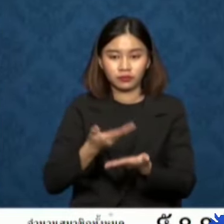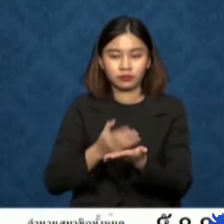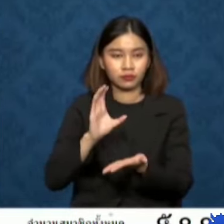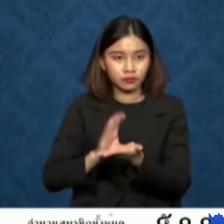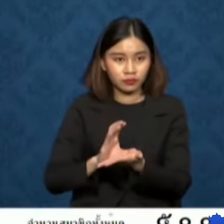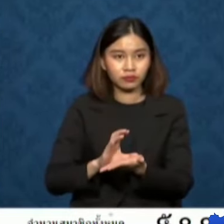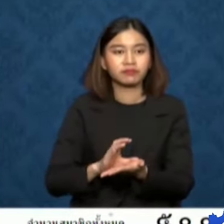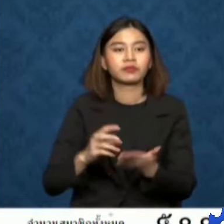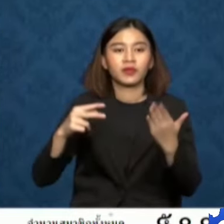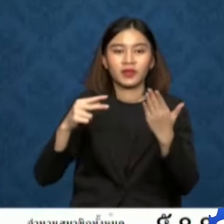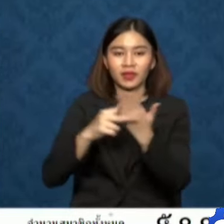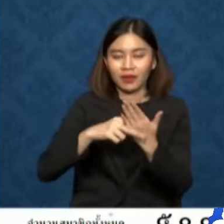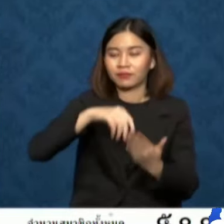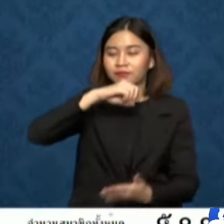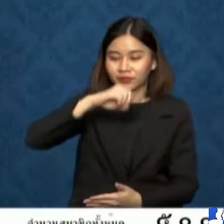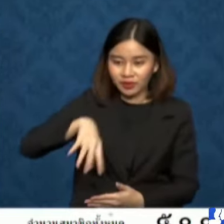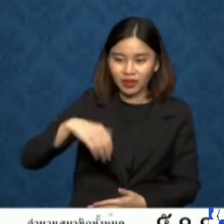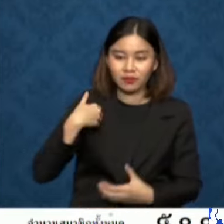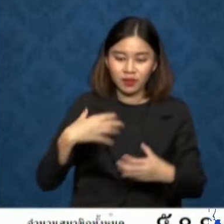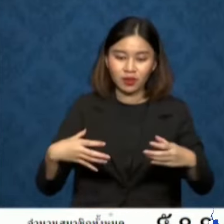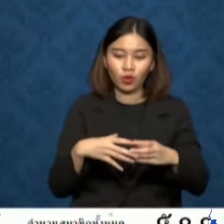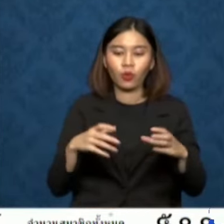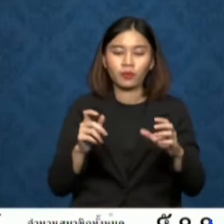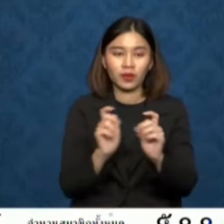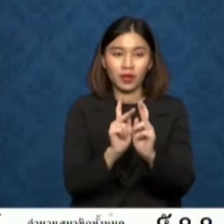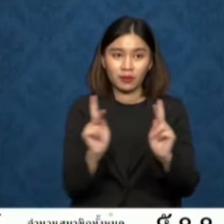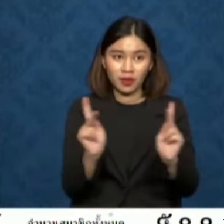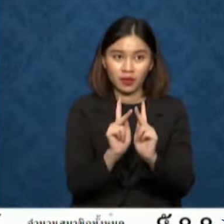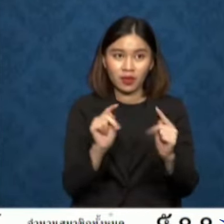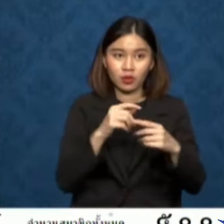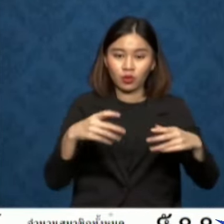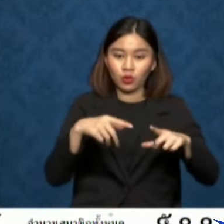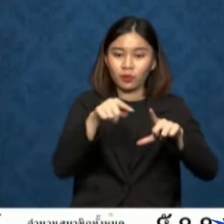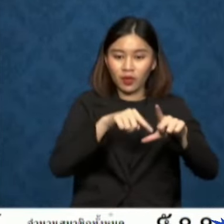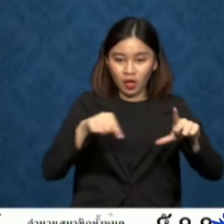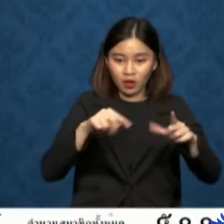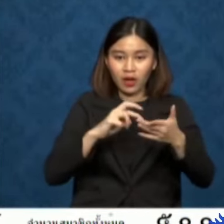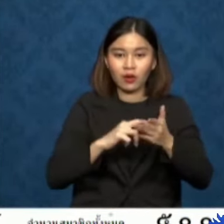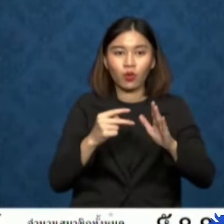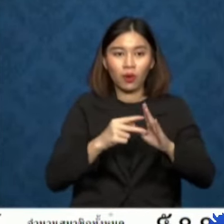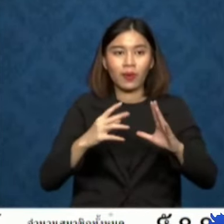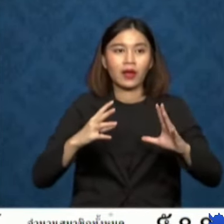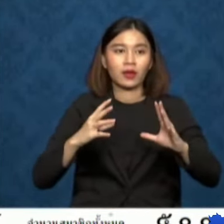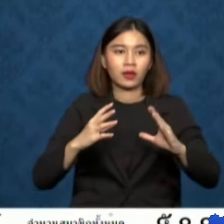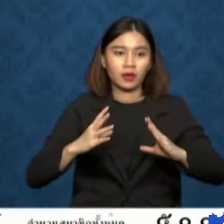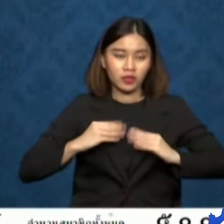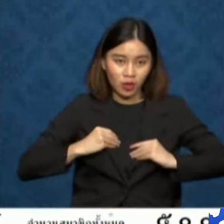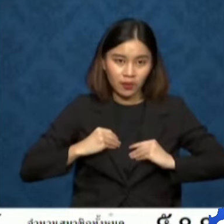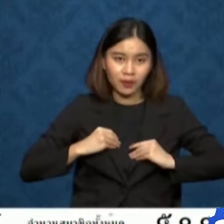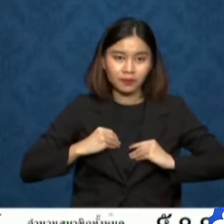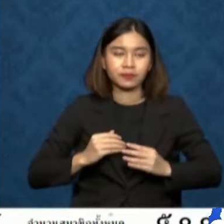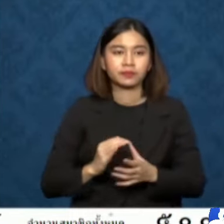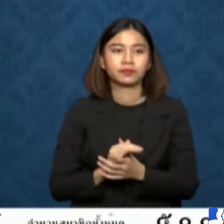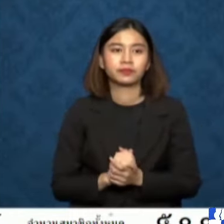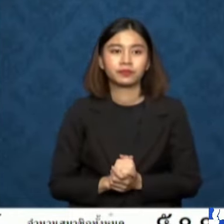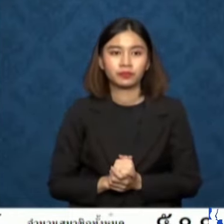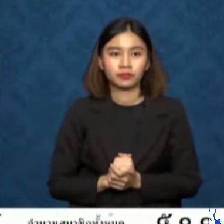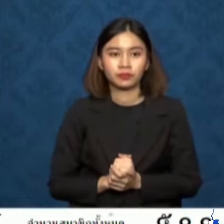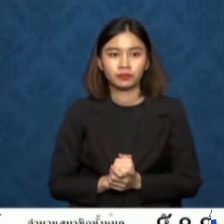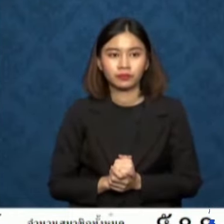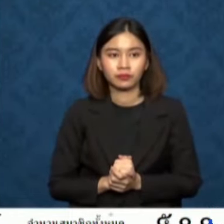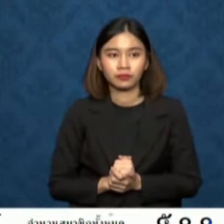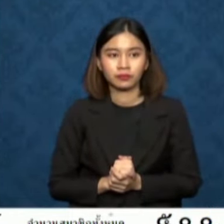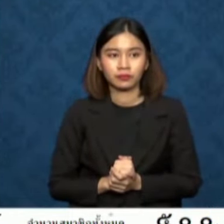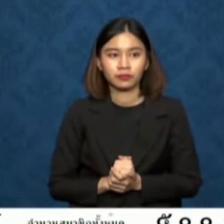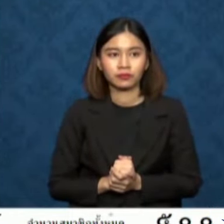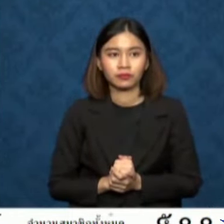ติดตัดงบเหมือนเดิมมีเพียงคณะกรรมาธิการในสัดส่วนก้าวไกลเท่านั้นที่คืนงบประมาณให้รับอุทธรณ์